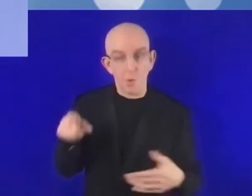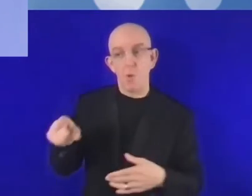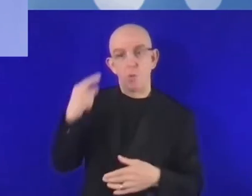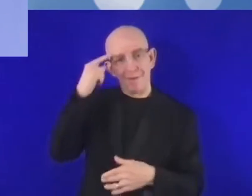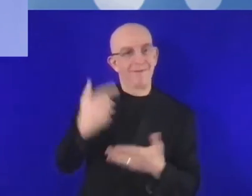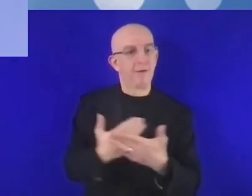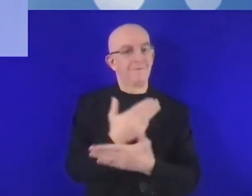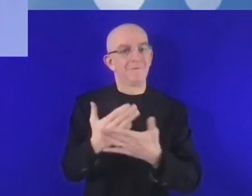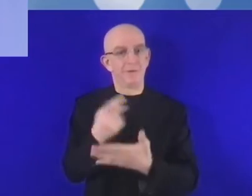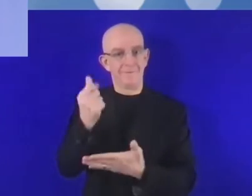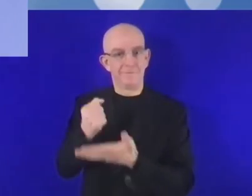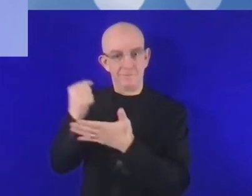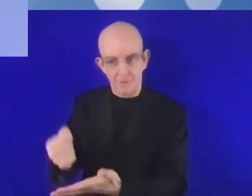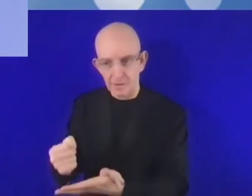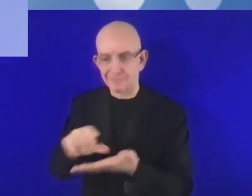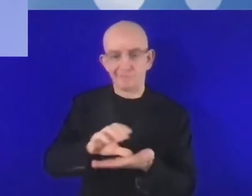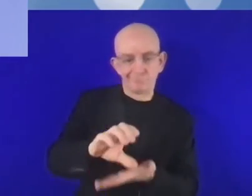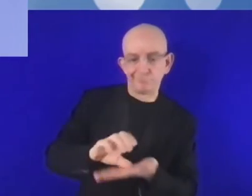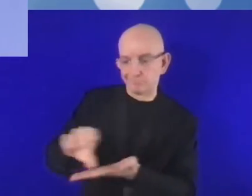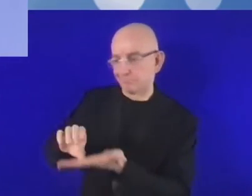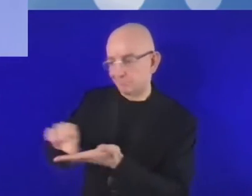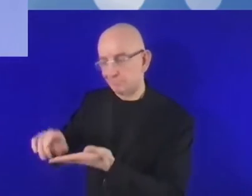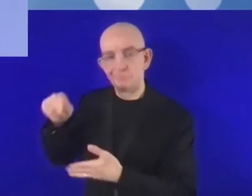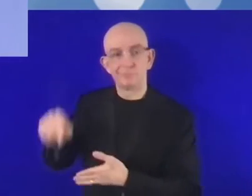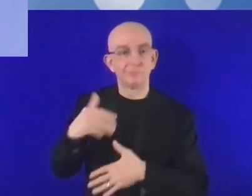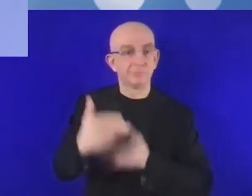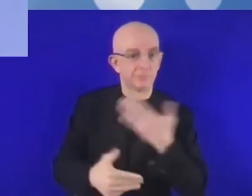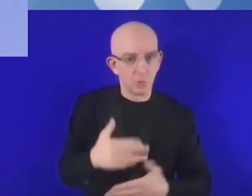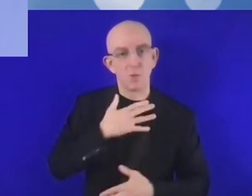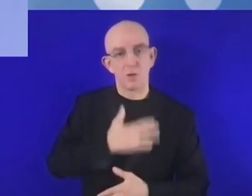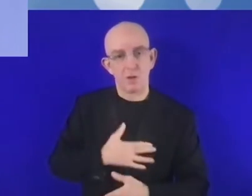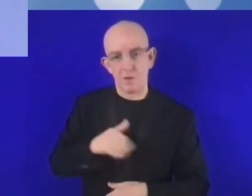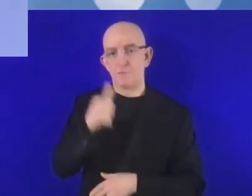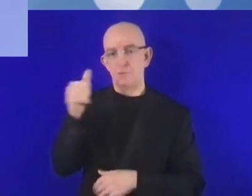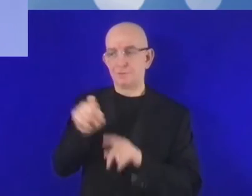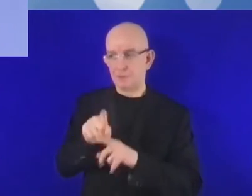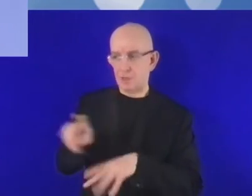то есть регистрация новых хозяйствующих субъектов и так далее.